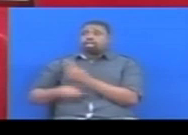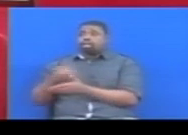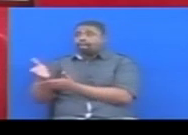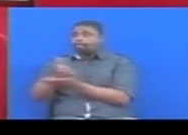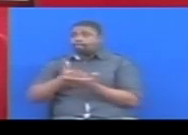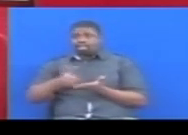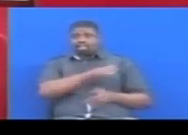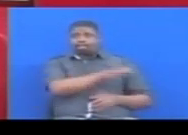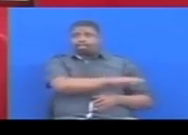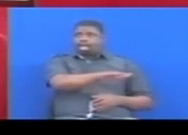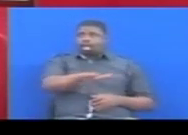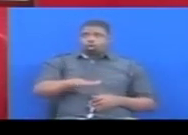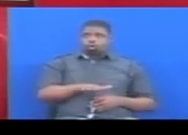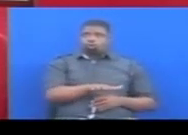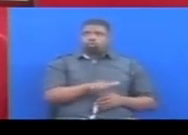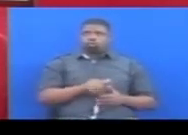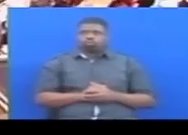maeneo?